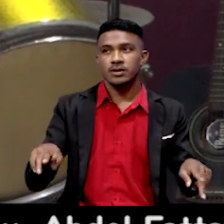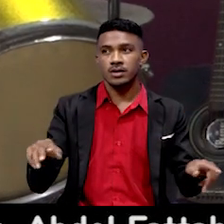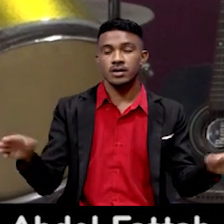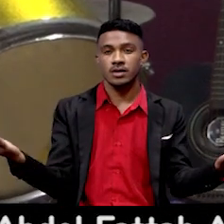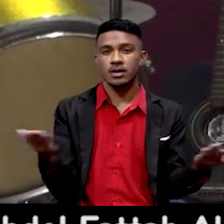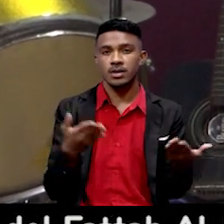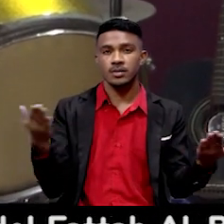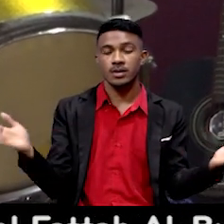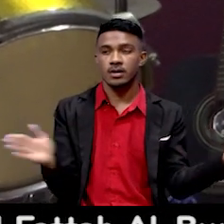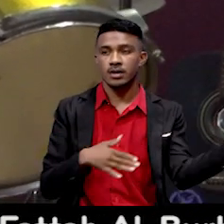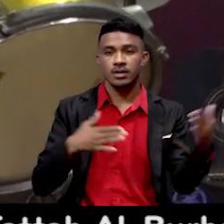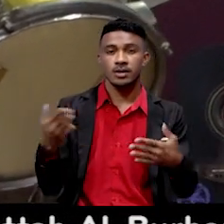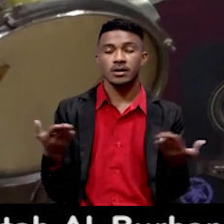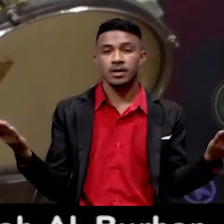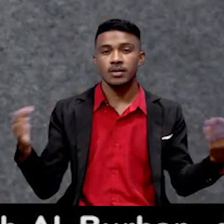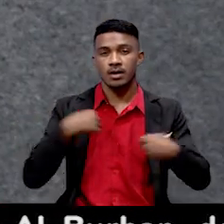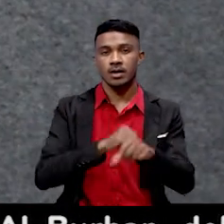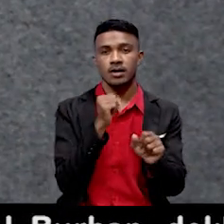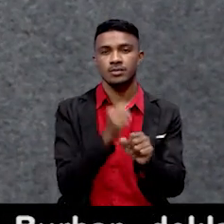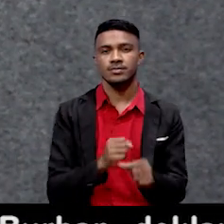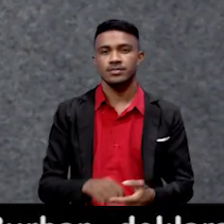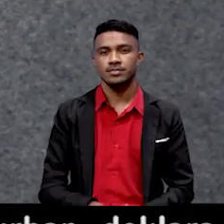bani animação ne be nia produz.